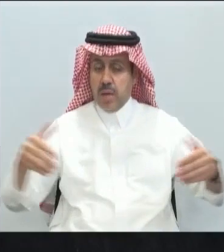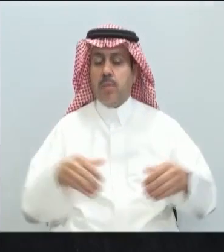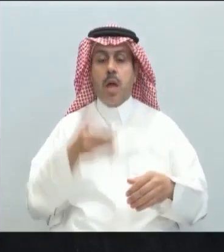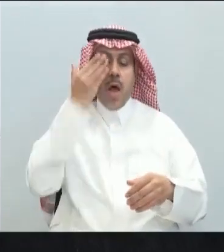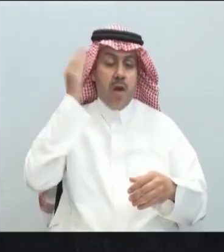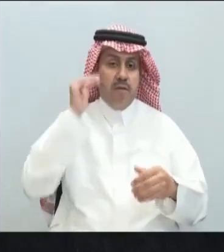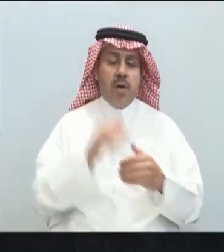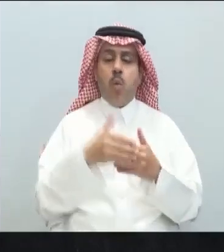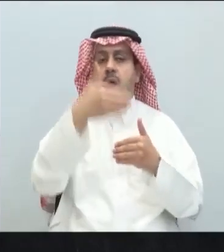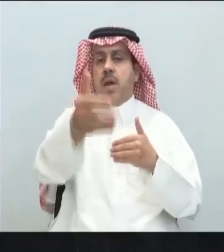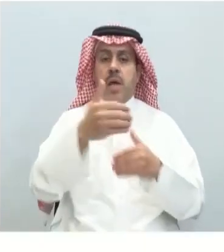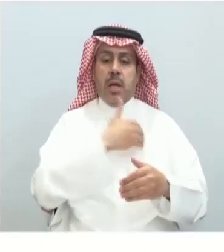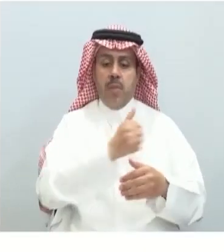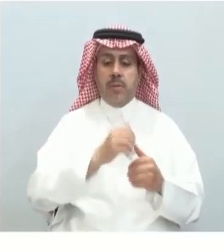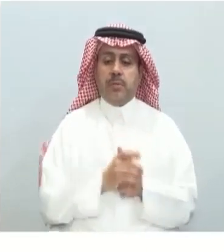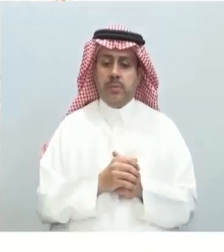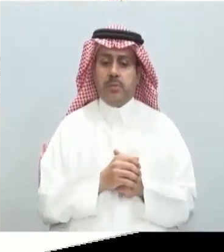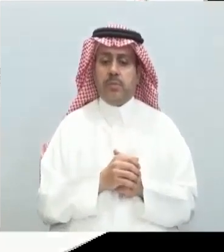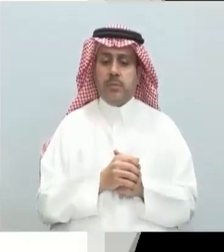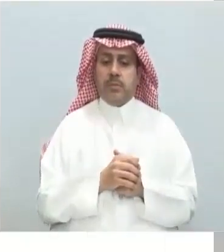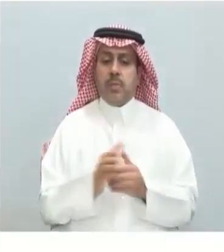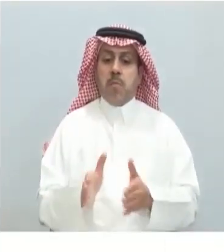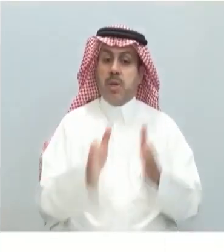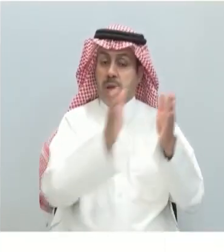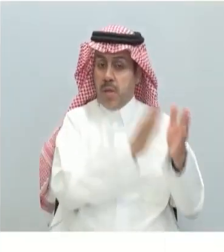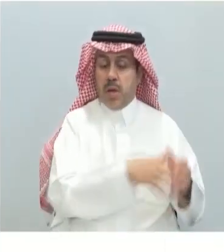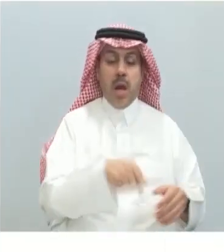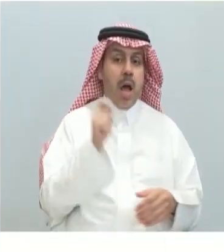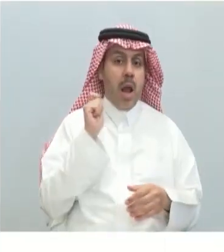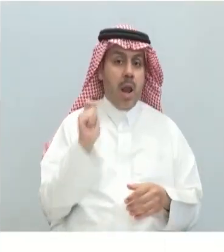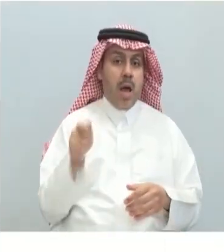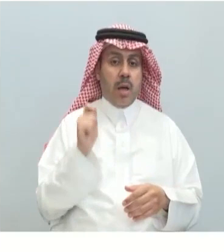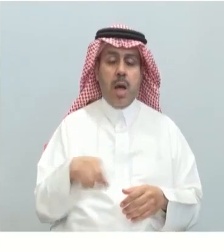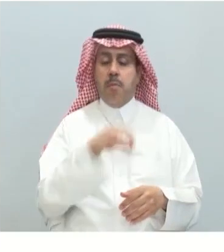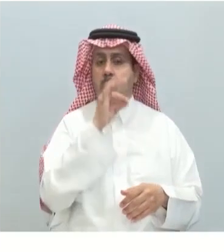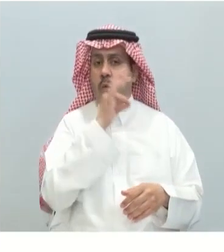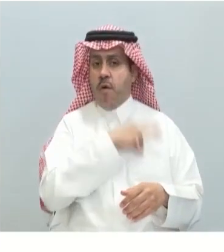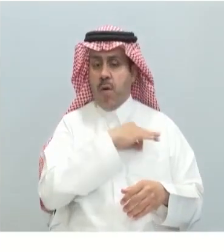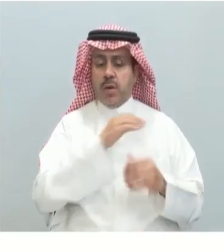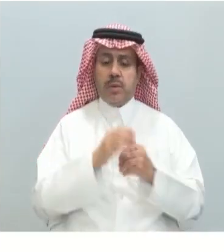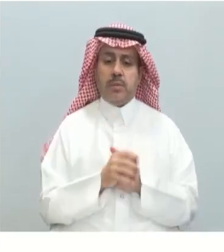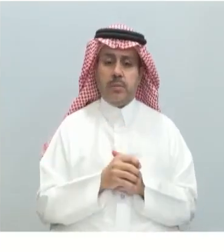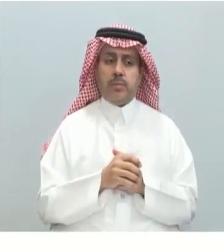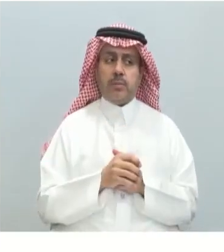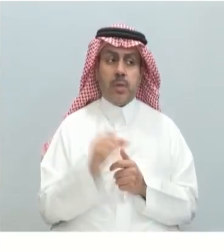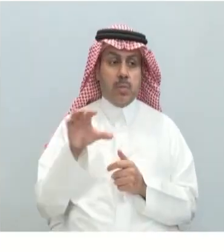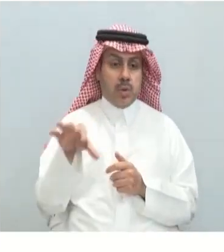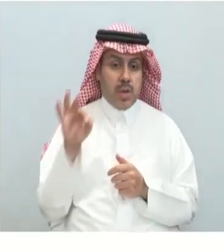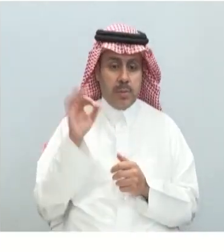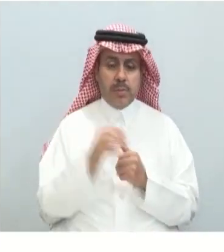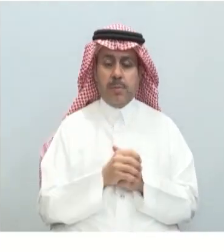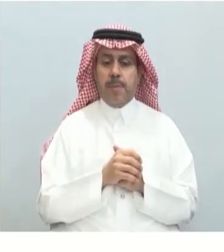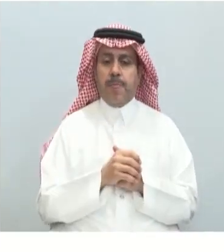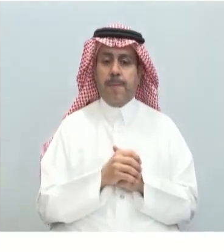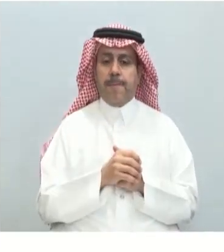واهل الايمان بعد هذا ايها الطلاب والطالبات ناتي الى ابرز الفوائد والاحكام المستنبطه